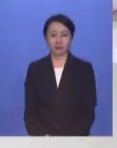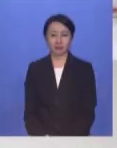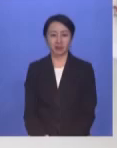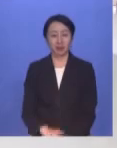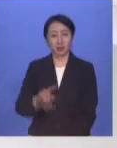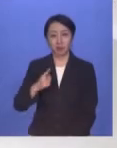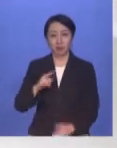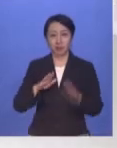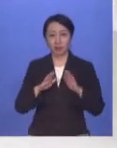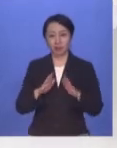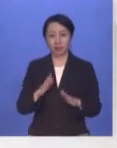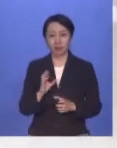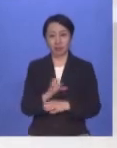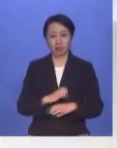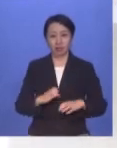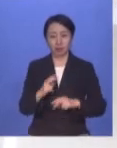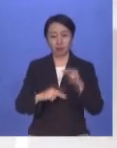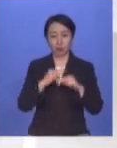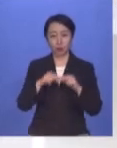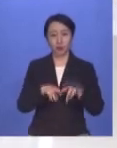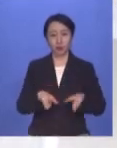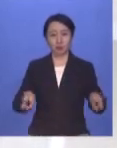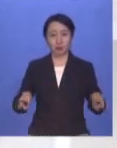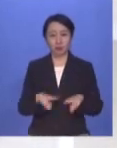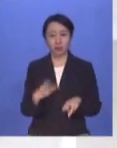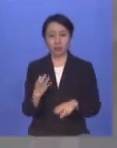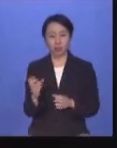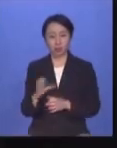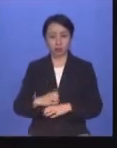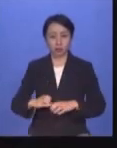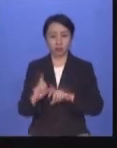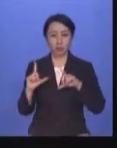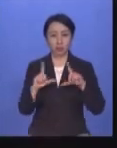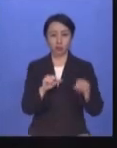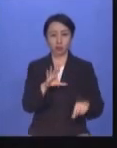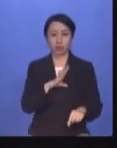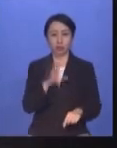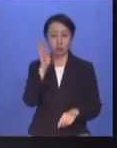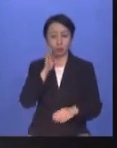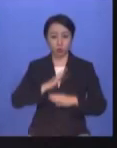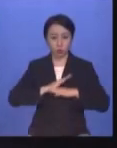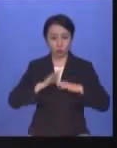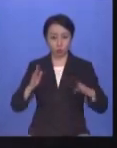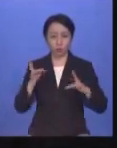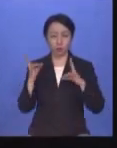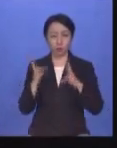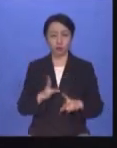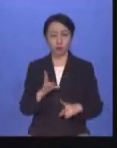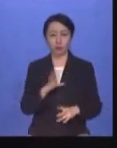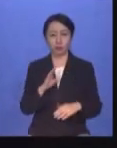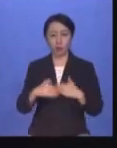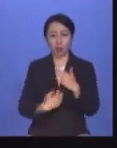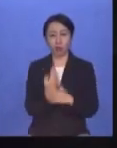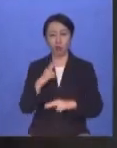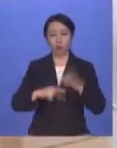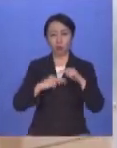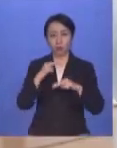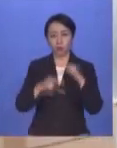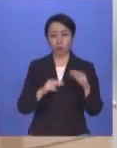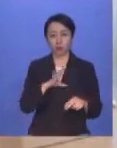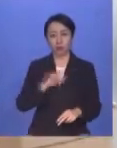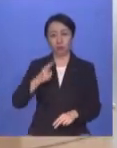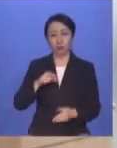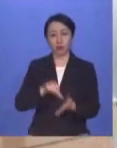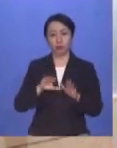Ең бірінші болып өнеркәсіп және құрылыс министрі Бірлік шағын ауданына барды. Ол жерде су тасқыннан зардап шеккендерге жаңа үйлер салынуда.